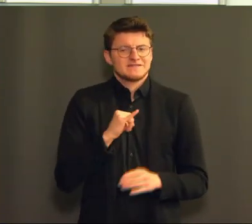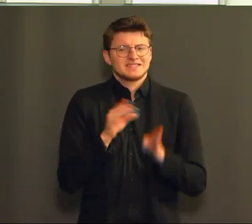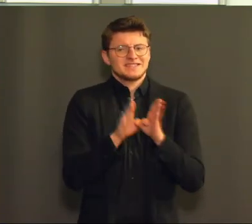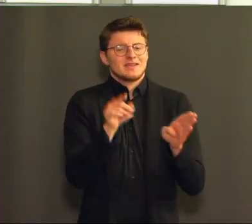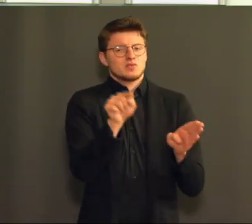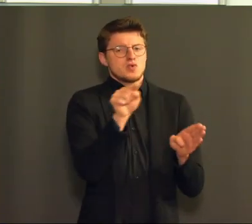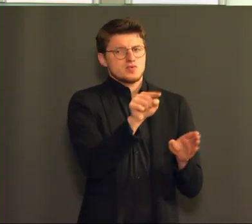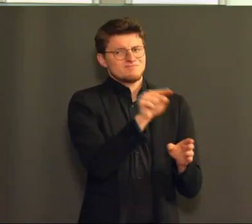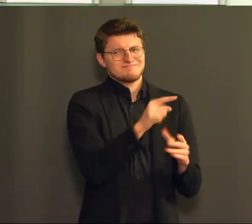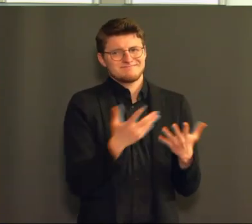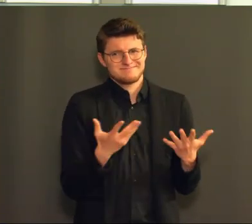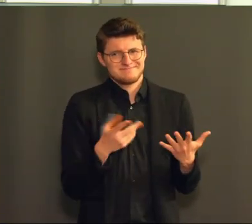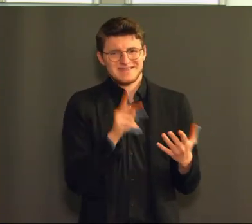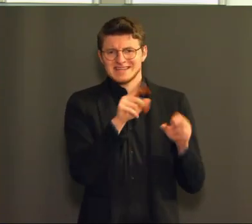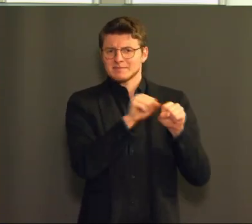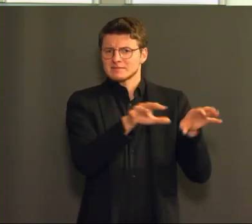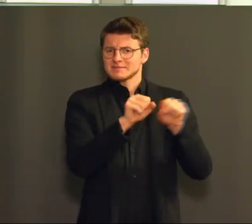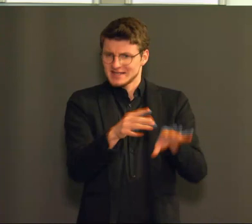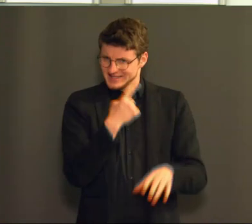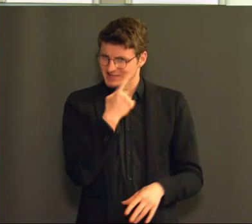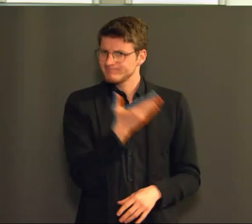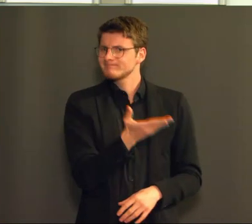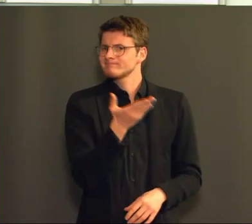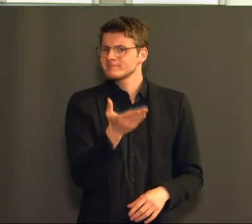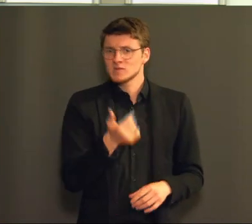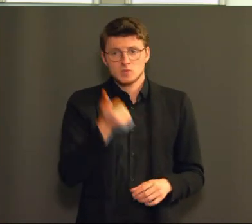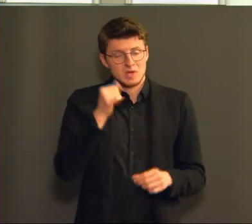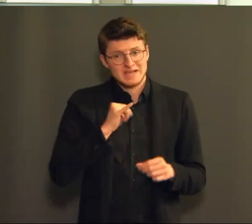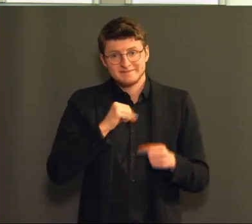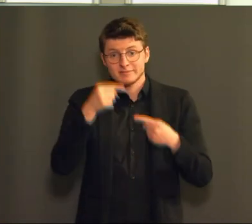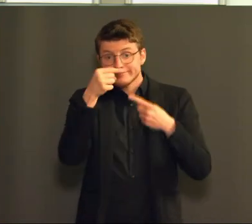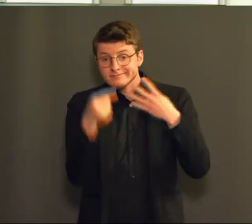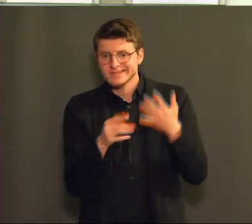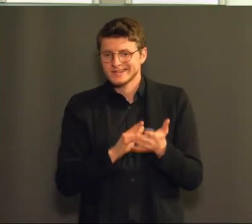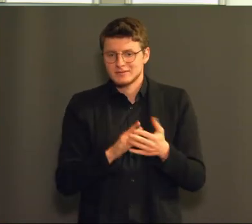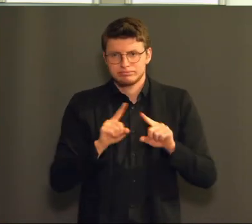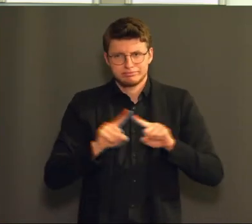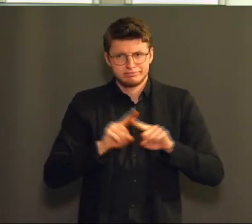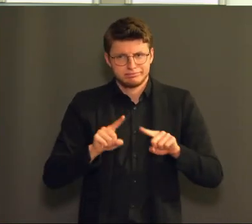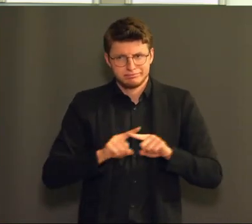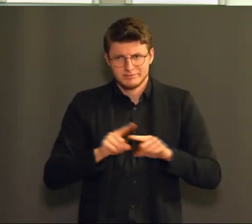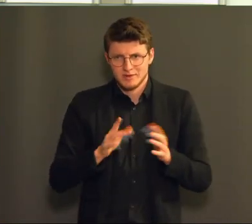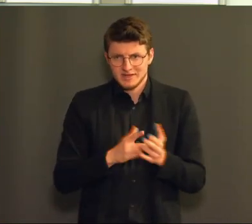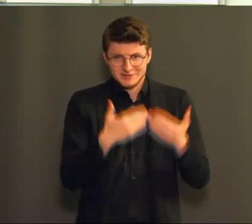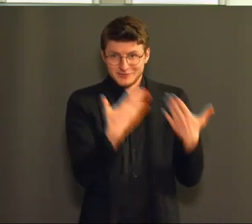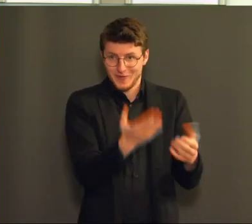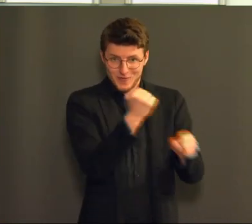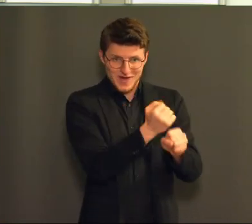voor COVID-19 vanwege bepaalde factoren die inherent zijn aan hun